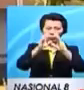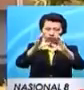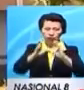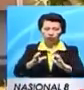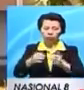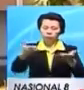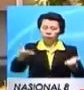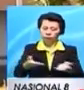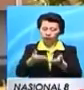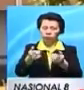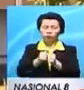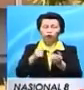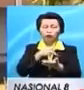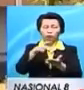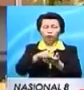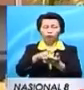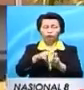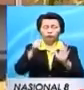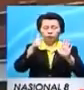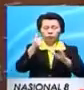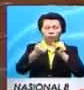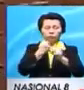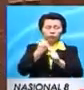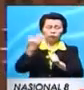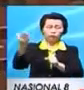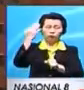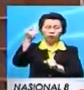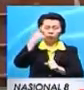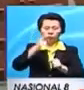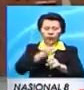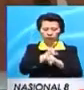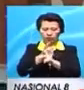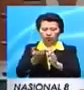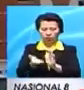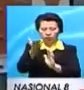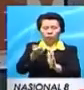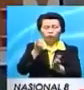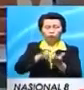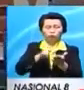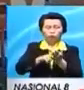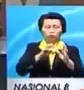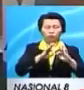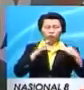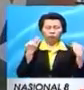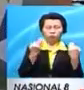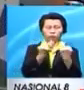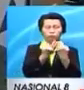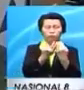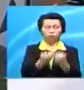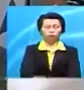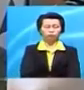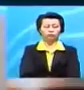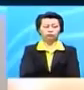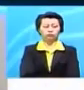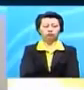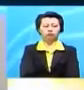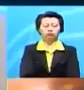yang diperkenal Bank Pusat sejak 6 tahun lalu bagi mengawal kenaikan hutang isi rumah.